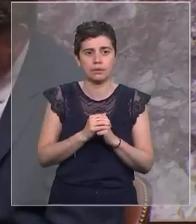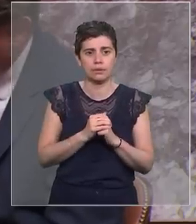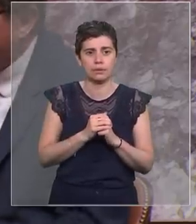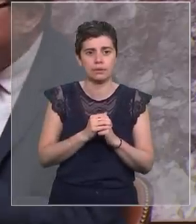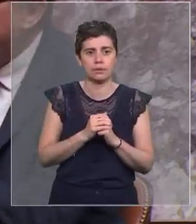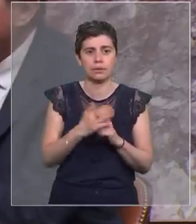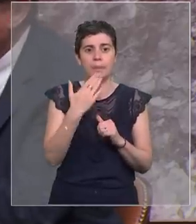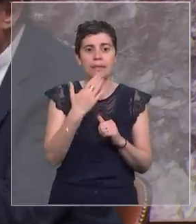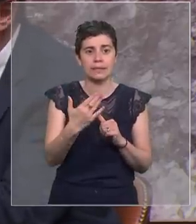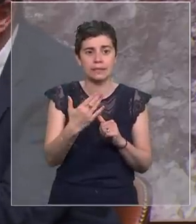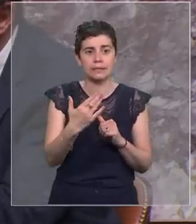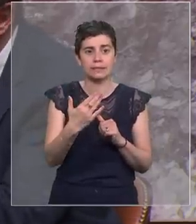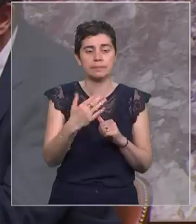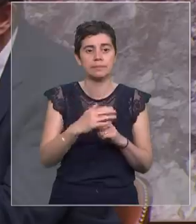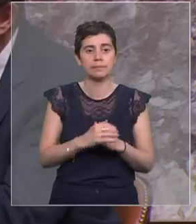Je vous remercie.